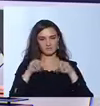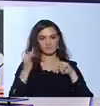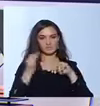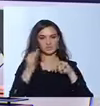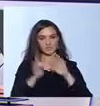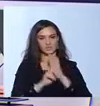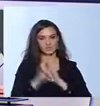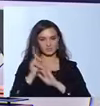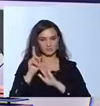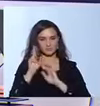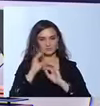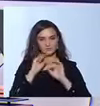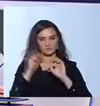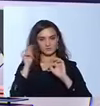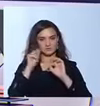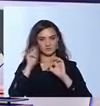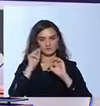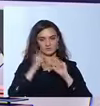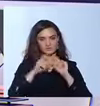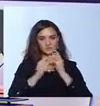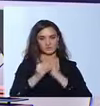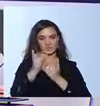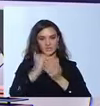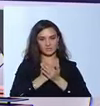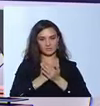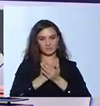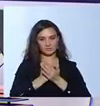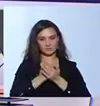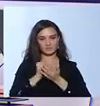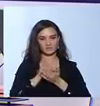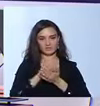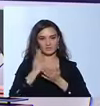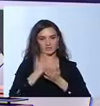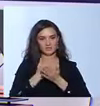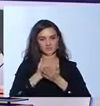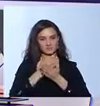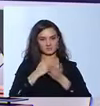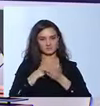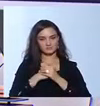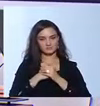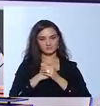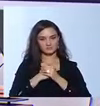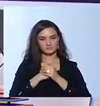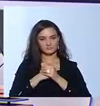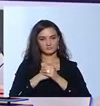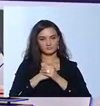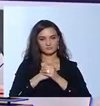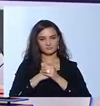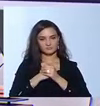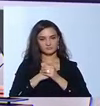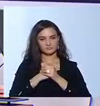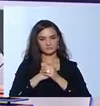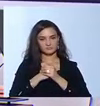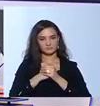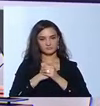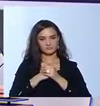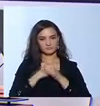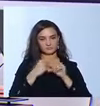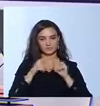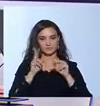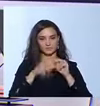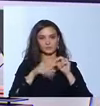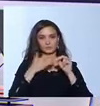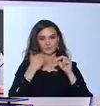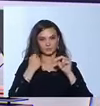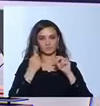საინტერესო დაწყებული, ზუსტად ვსწავლობ, ჯერ შედეგები არ არის, ასე ვთქვათ, განსაზღვრული.